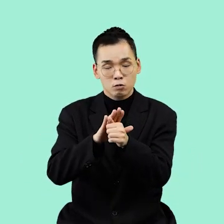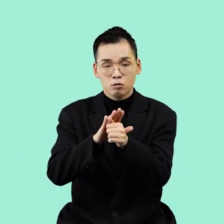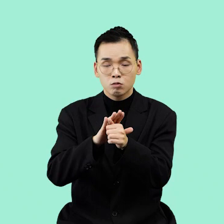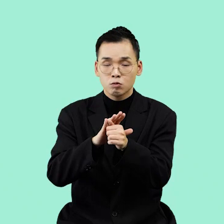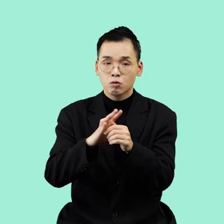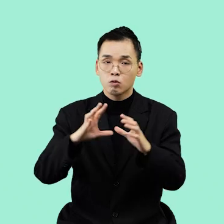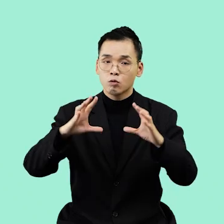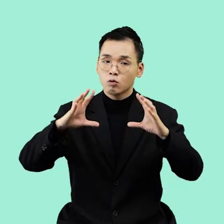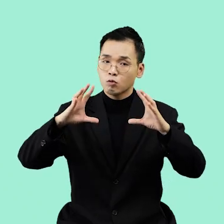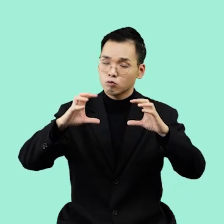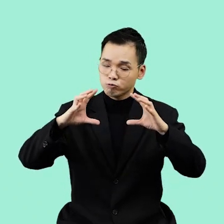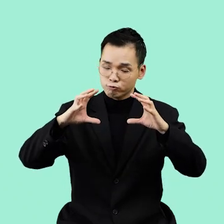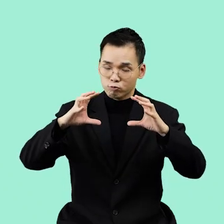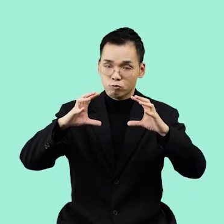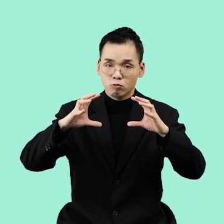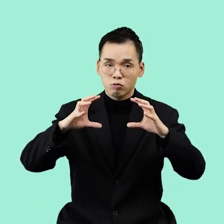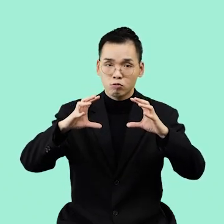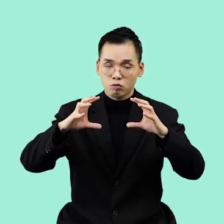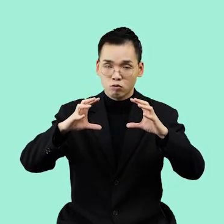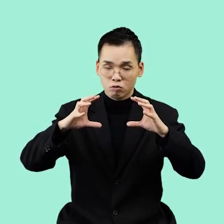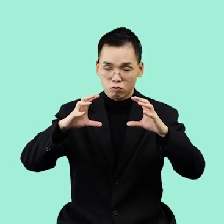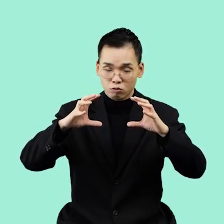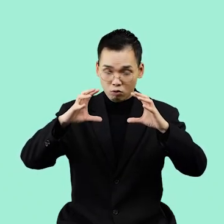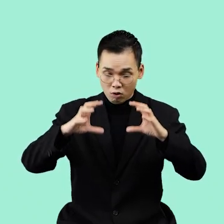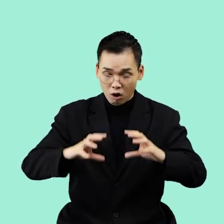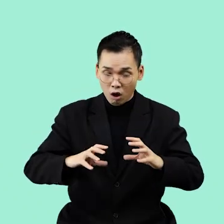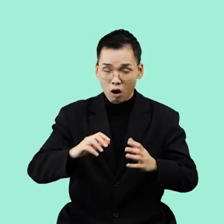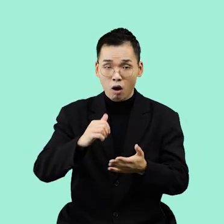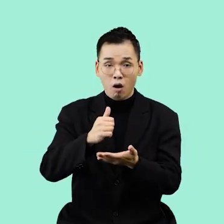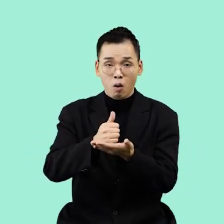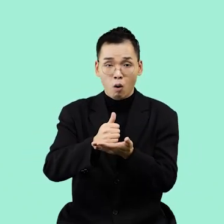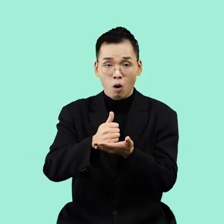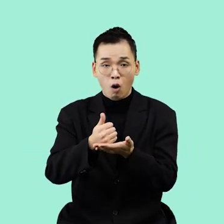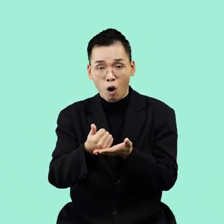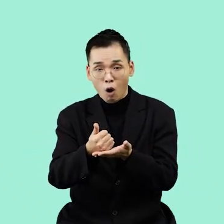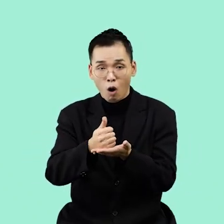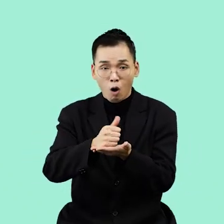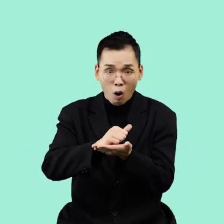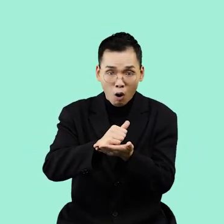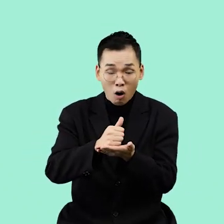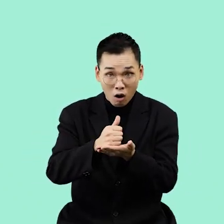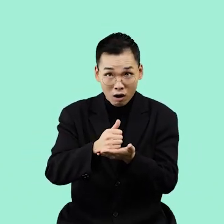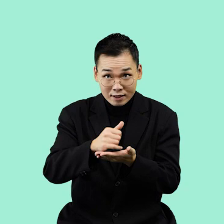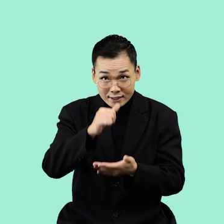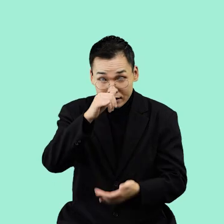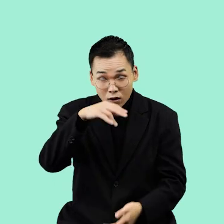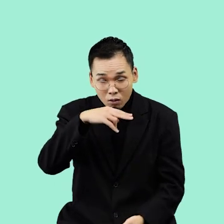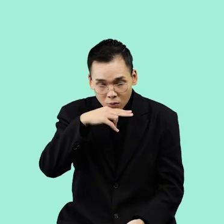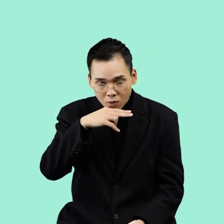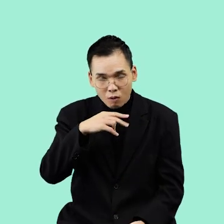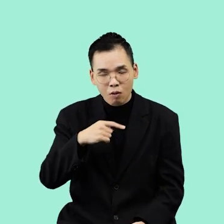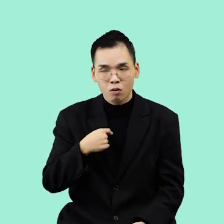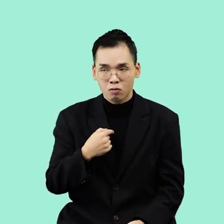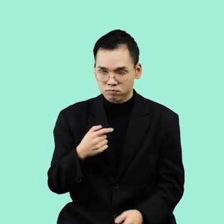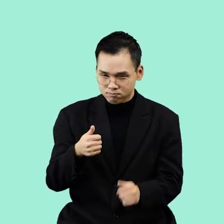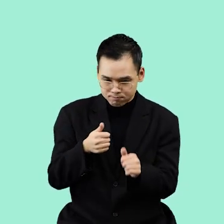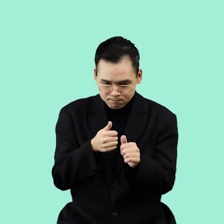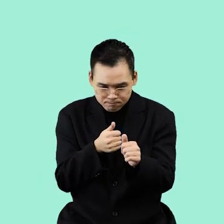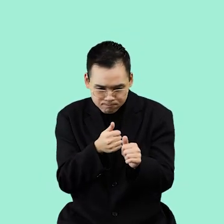짐볼을 굴리는 치료인 경우 넘어지지 않는지 환자 뒤를 계속 따라다니면서 확인합니다.